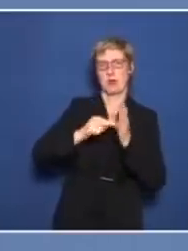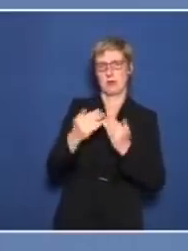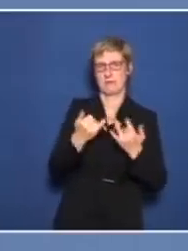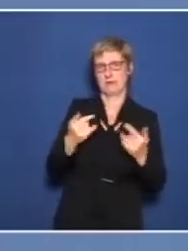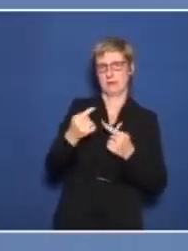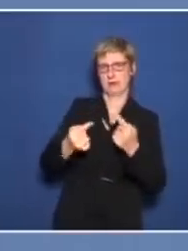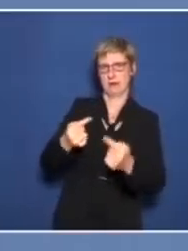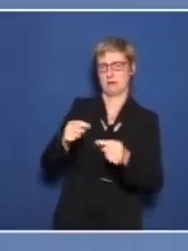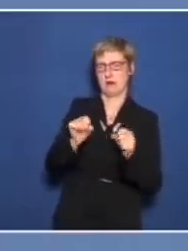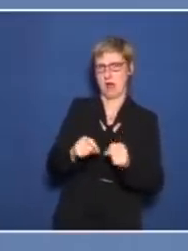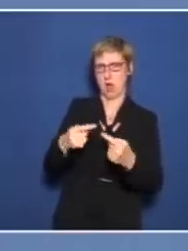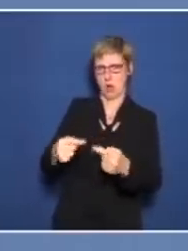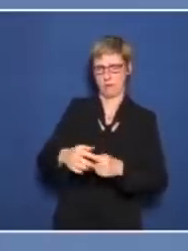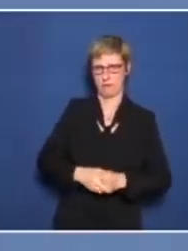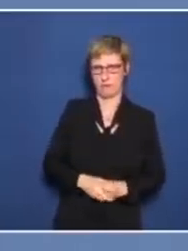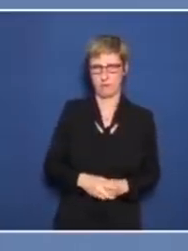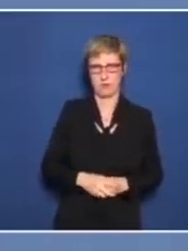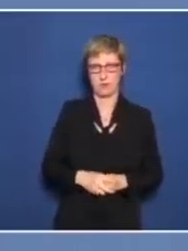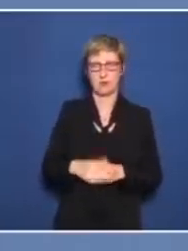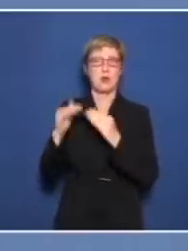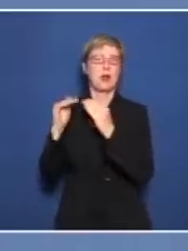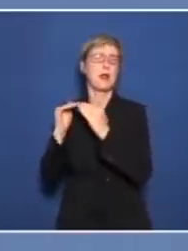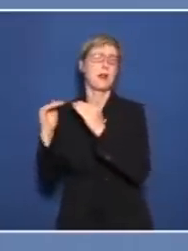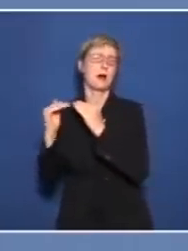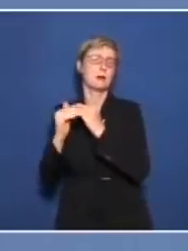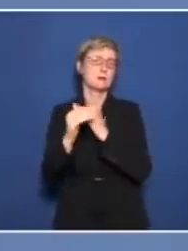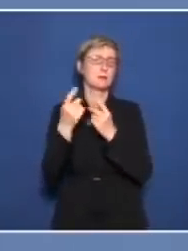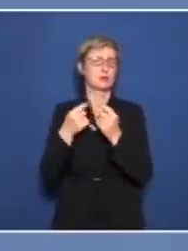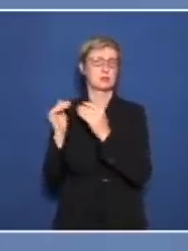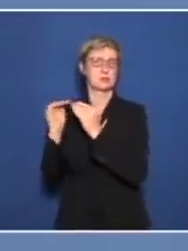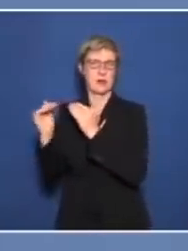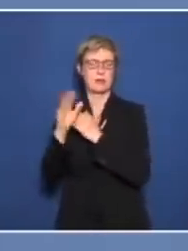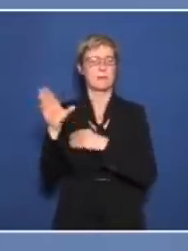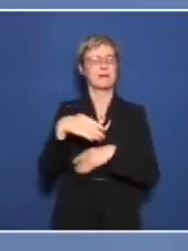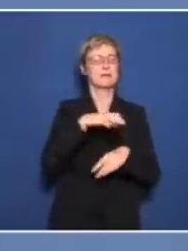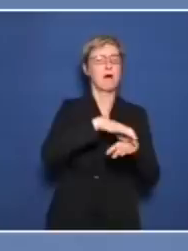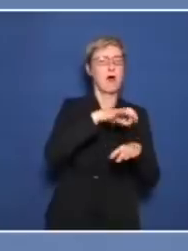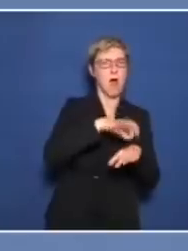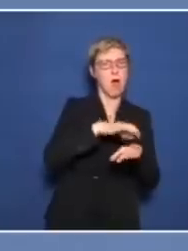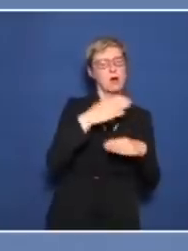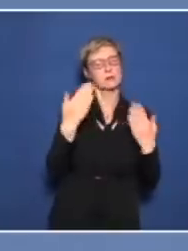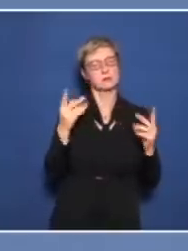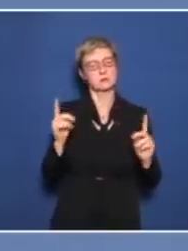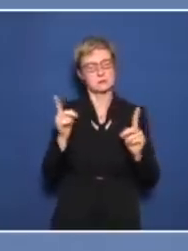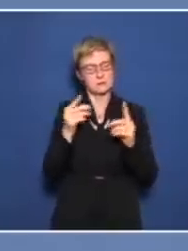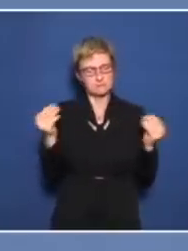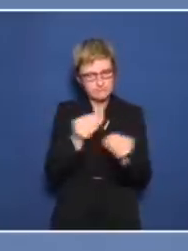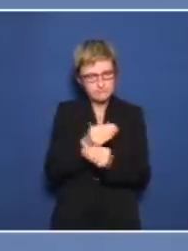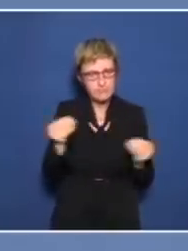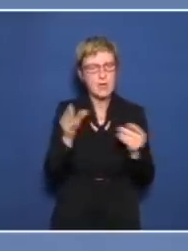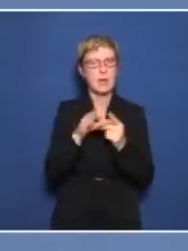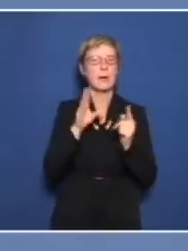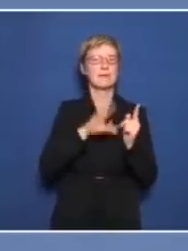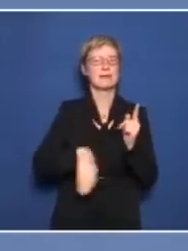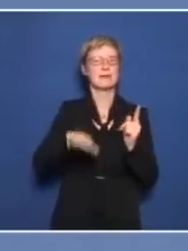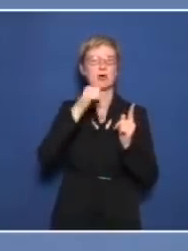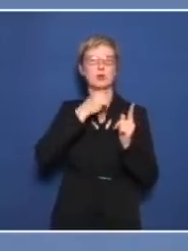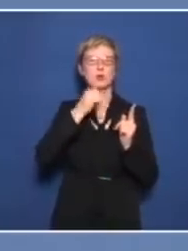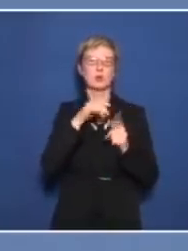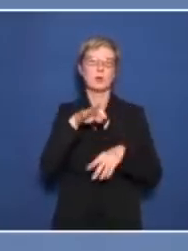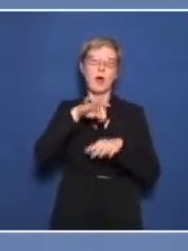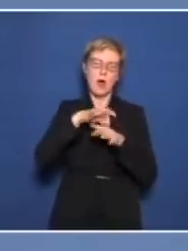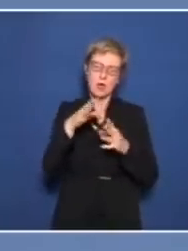dass die Länder jeweils auch auf ihr Land bezogen mit den Ärztinnen und Ärzten möglicherweise und gezielt auch mit den Kinder- und